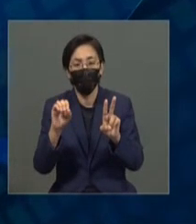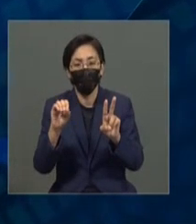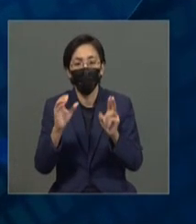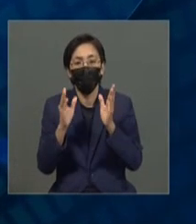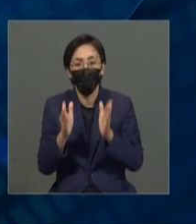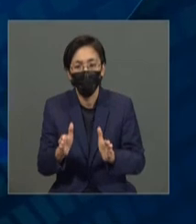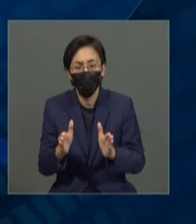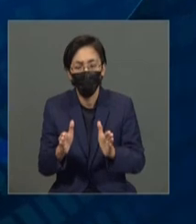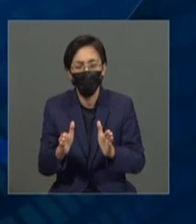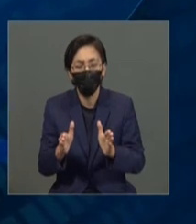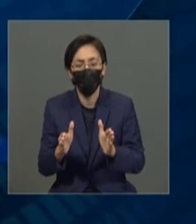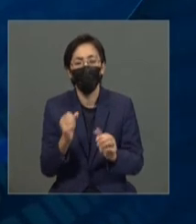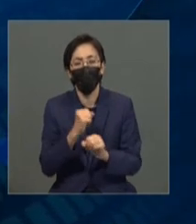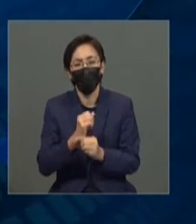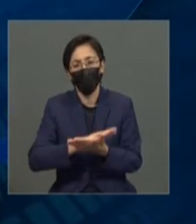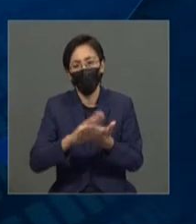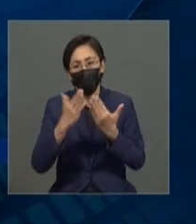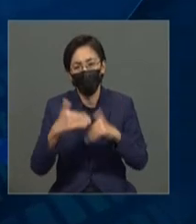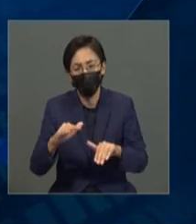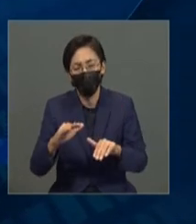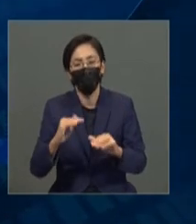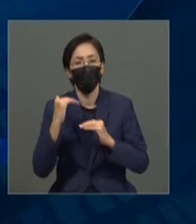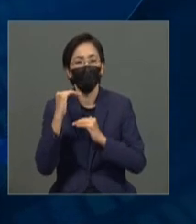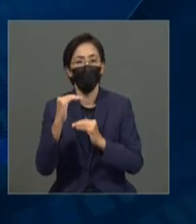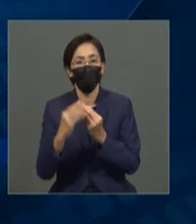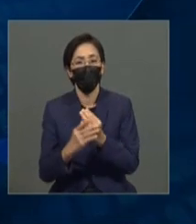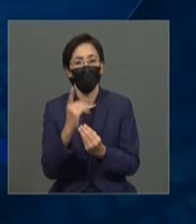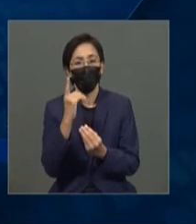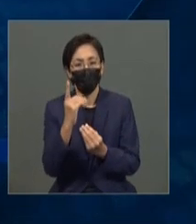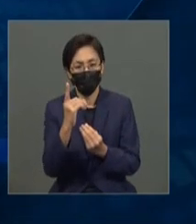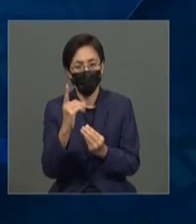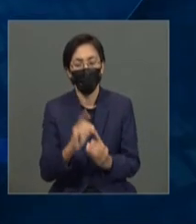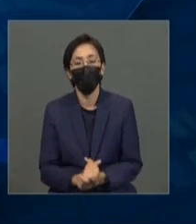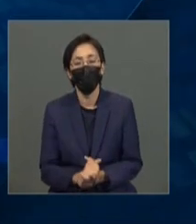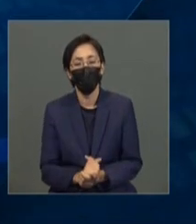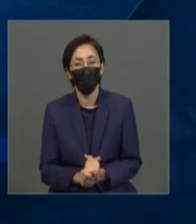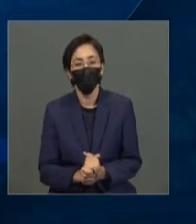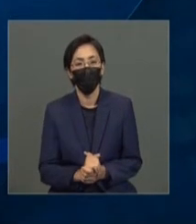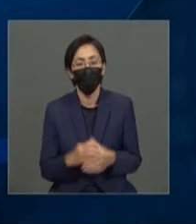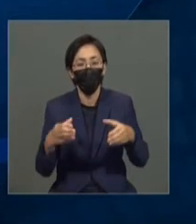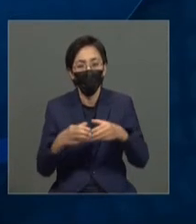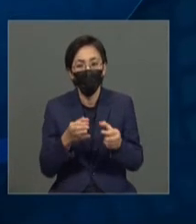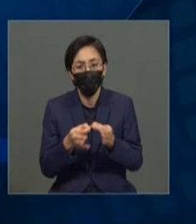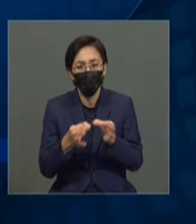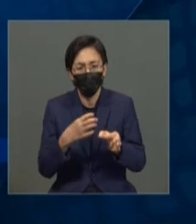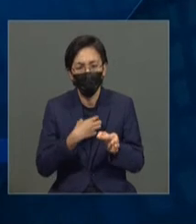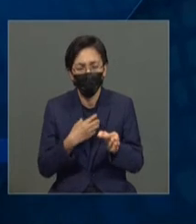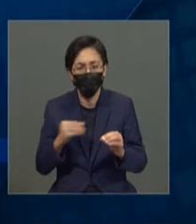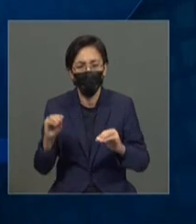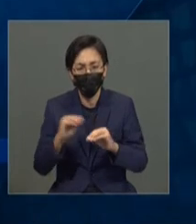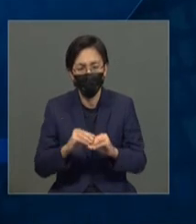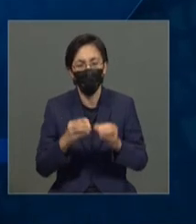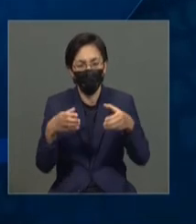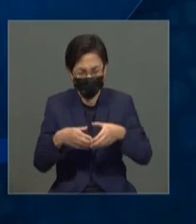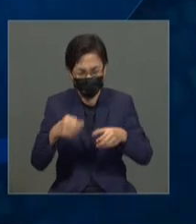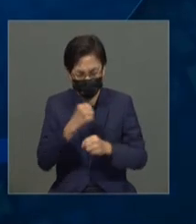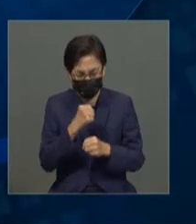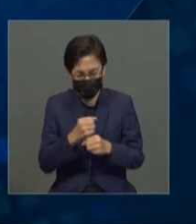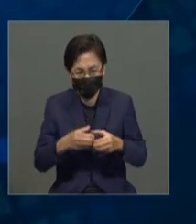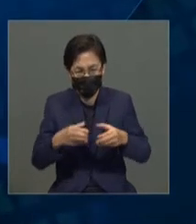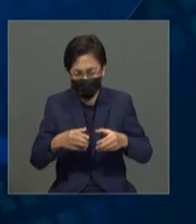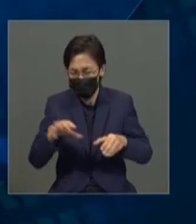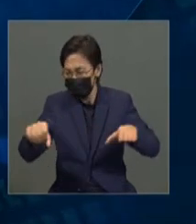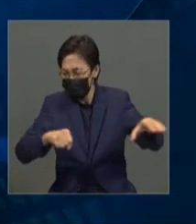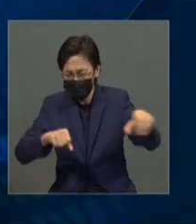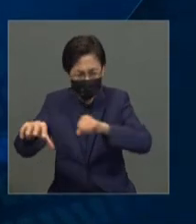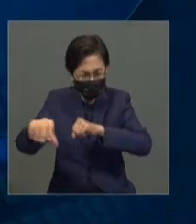26,850 คนให้แล้วเสร็จใน1สัปดาห์ทางคณะท่านที่ปรึกษาขอให้เพิ่มสรรพกำลังดึงหน่วย